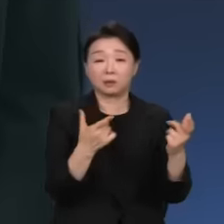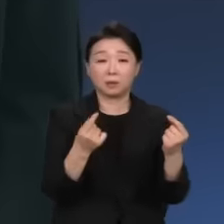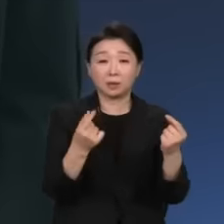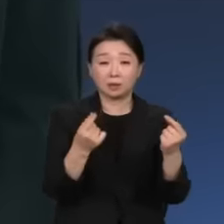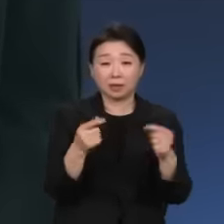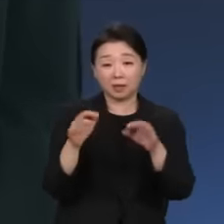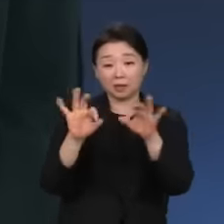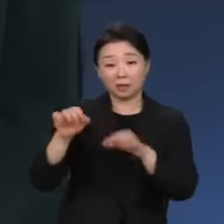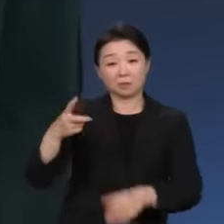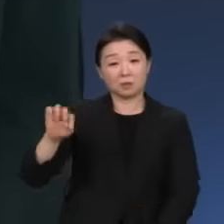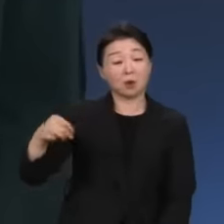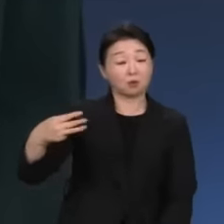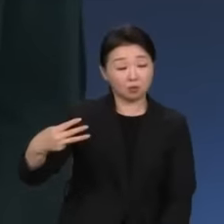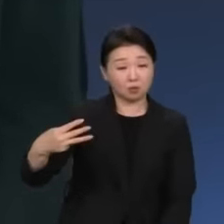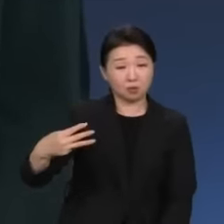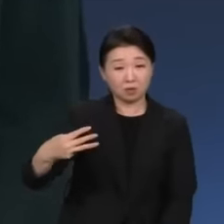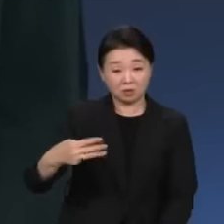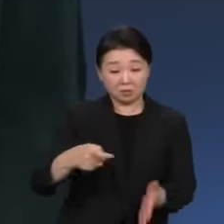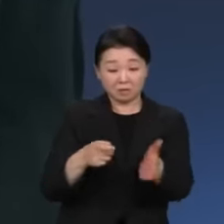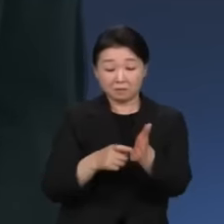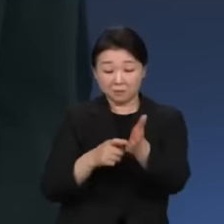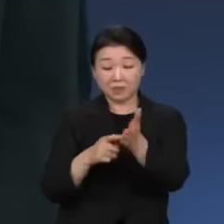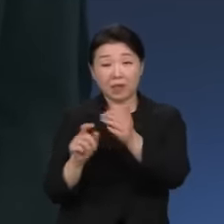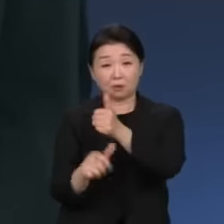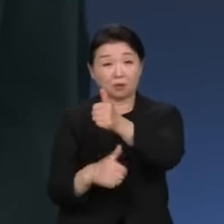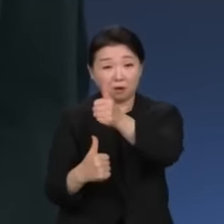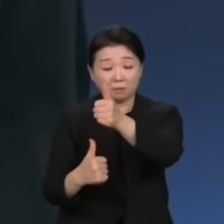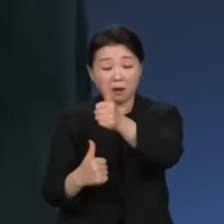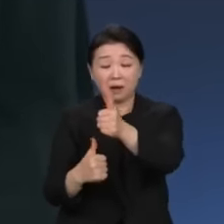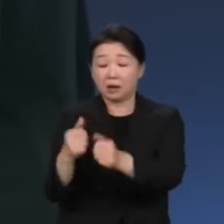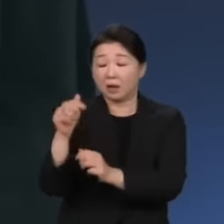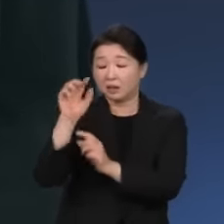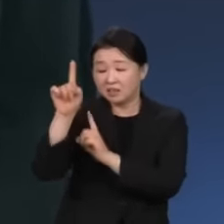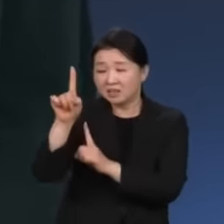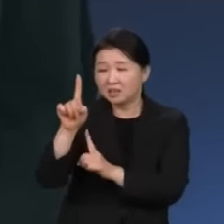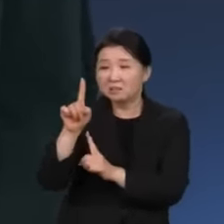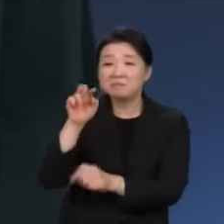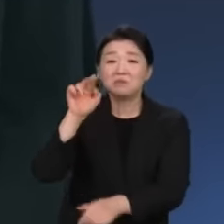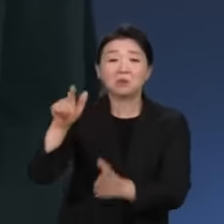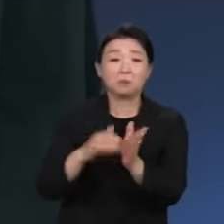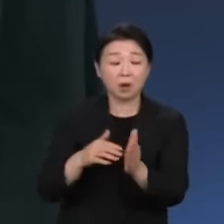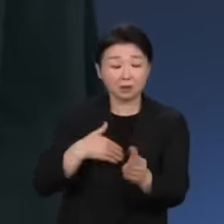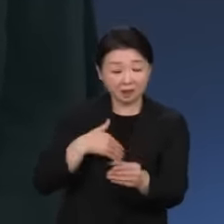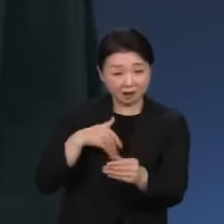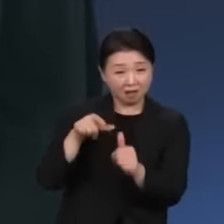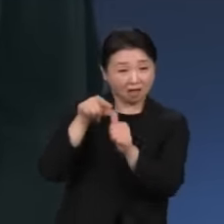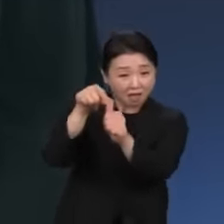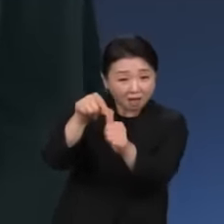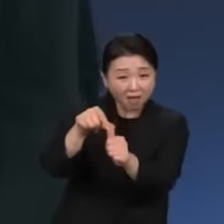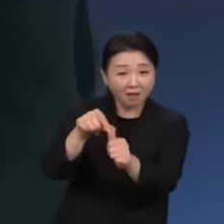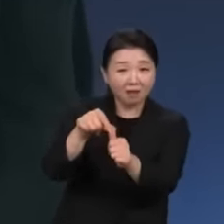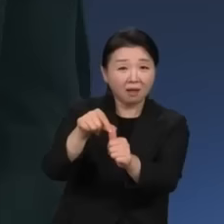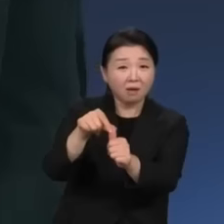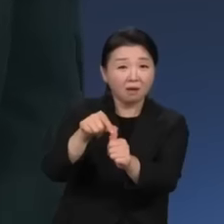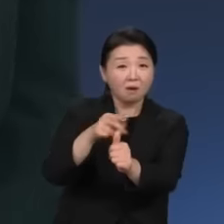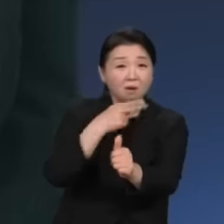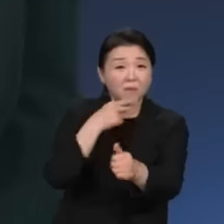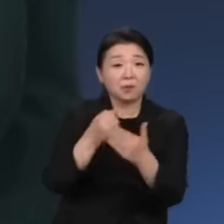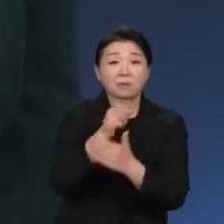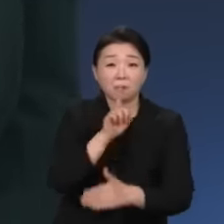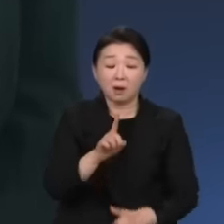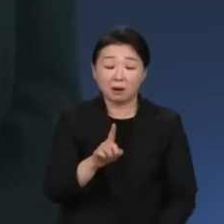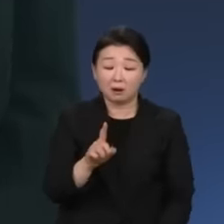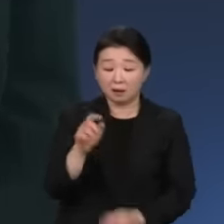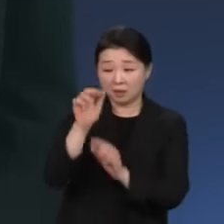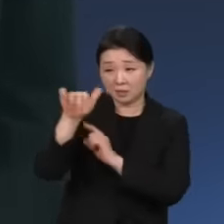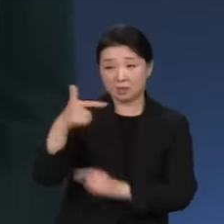김경유 비대위원이 이철규 의원을 겨냥해서 내가 심으려는 사람 없다고 말하는 거다 이렇게 비판을 했었는데 이철규 의원